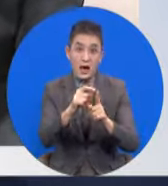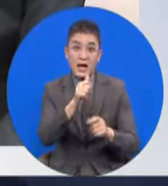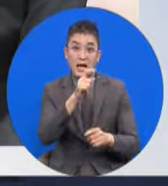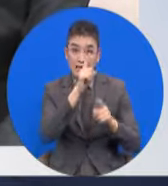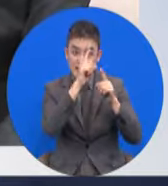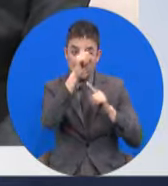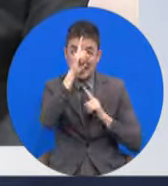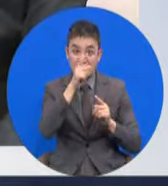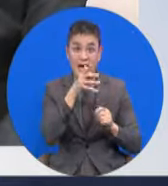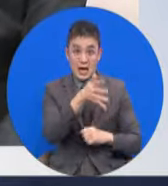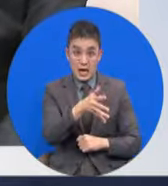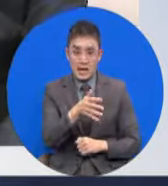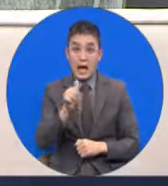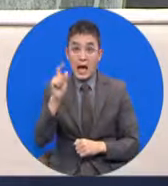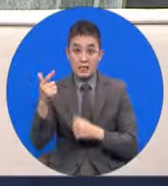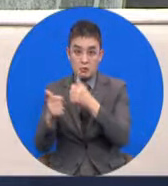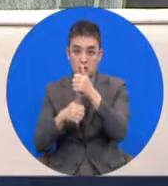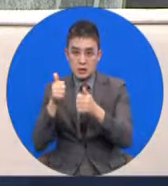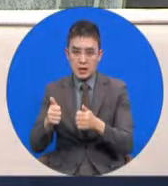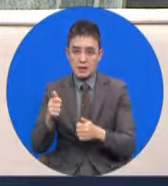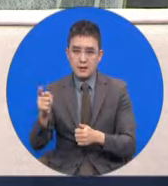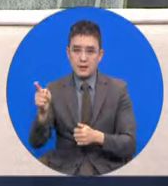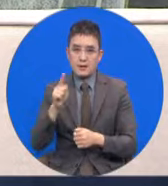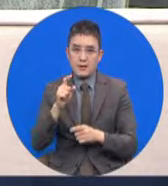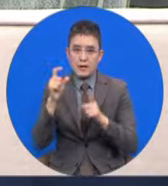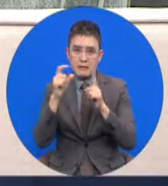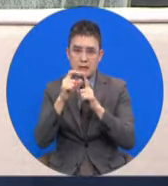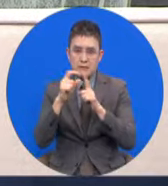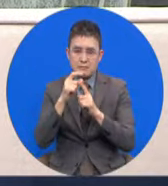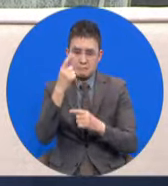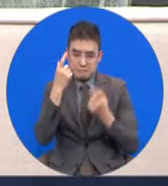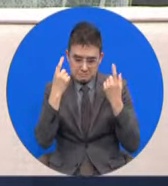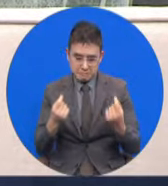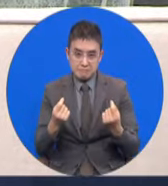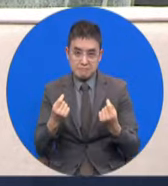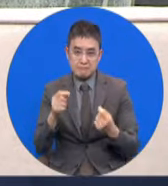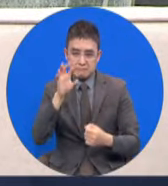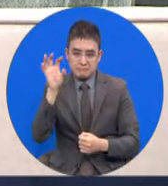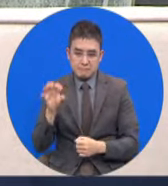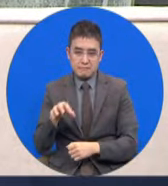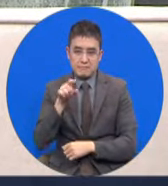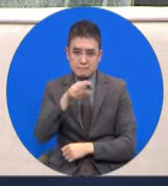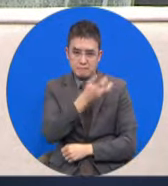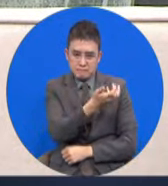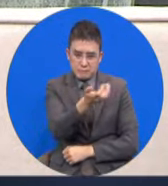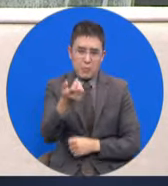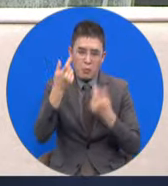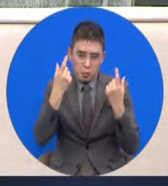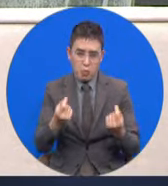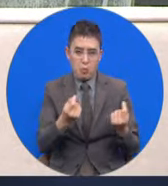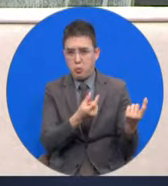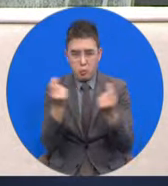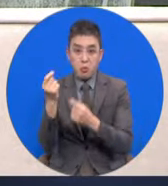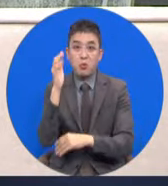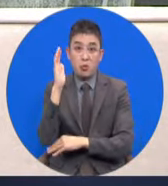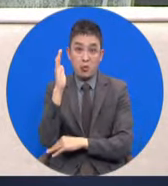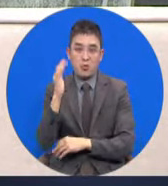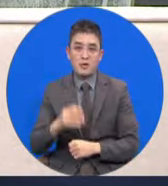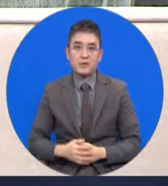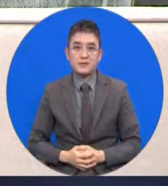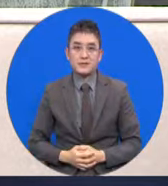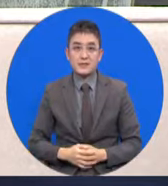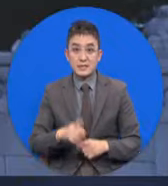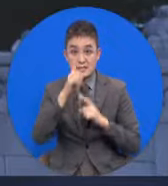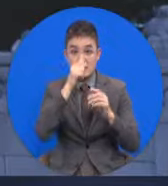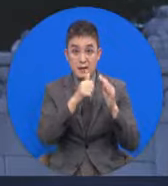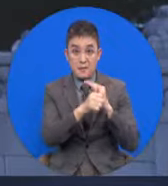이런 말하자면 그 패턴의 차이가 드러나고 있다. 그렇게 봐야 될 것 같습니다. 그렇군요. 이재명 대표가 제일